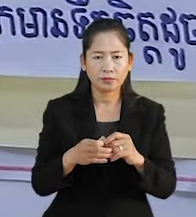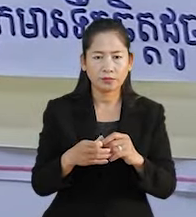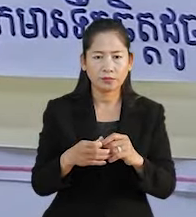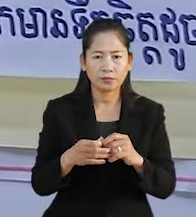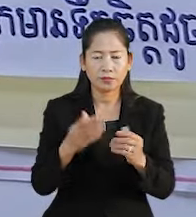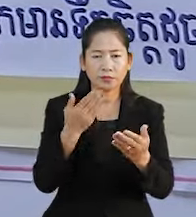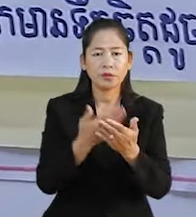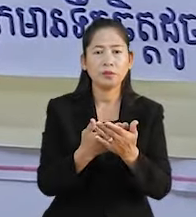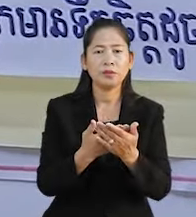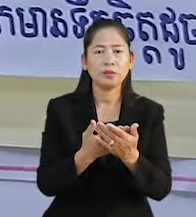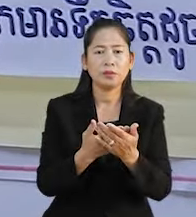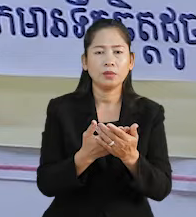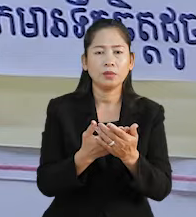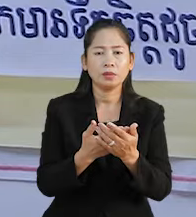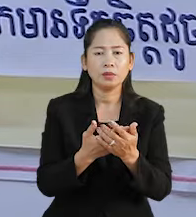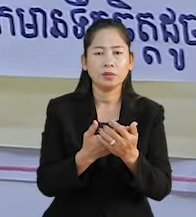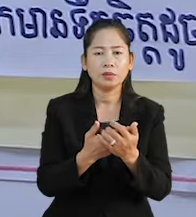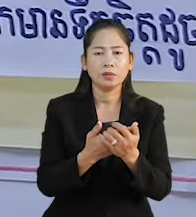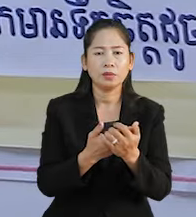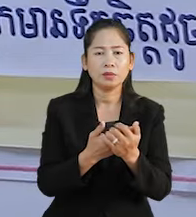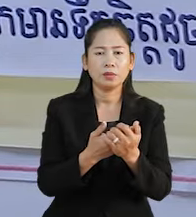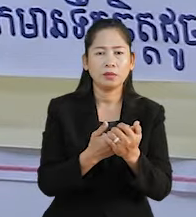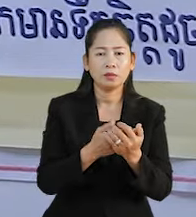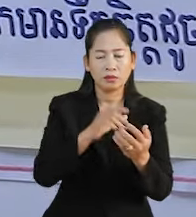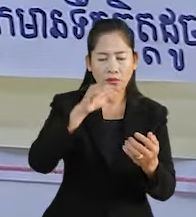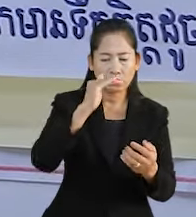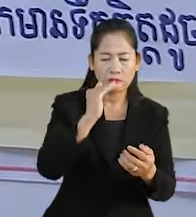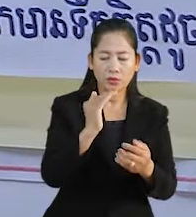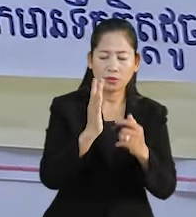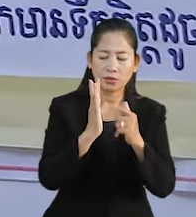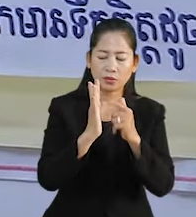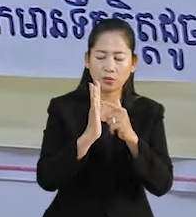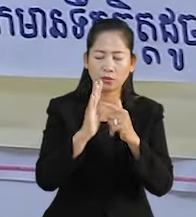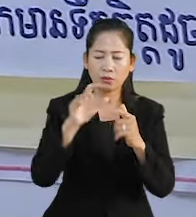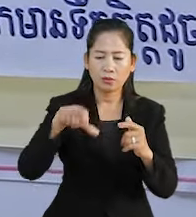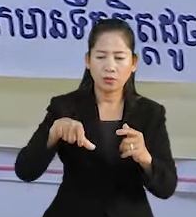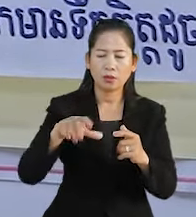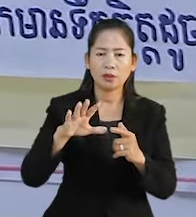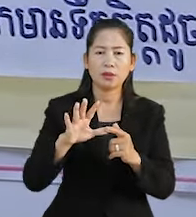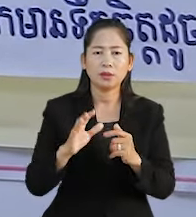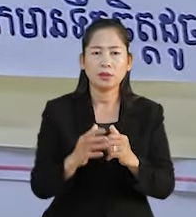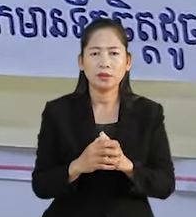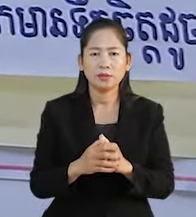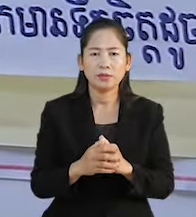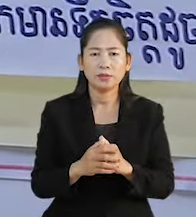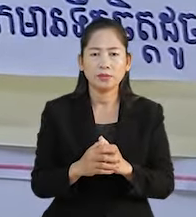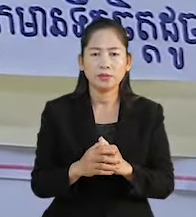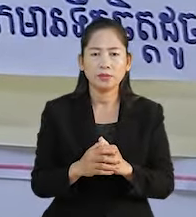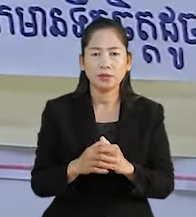គ្រូដាក់ឈ្មោះថាគាត់ឈ្មោះសុភាណាកូនណាចាម្ដាយកូនឈ្មោះសុភាតែម្ដងទៅដោយសារកូនមានម្